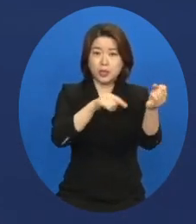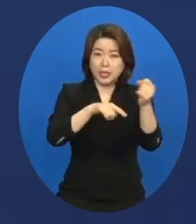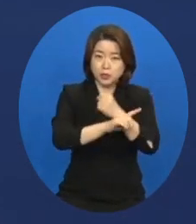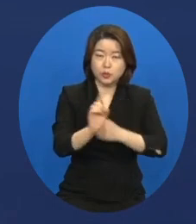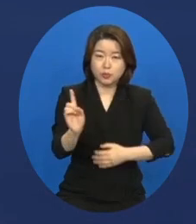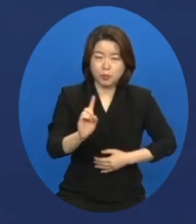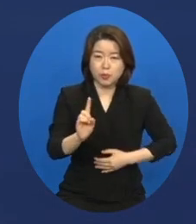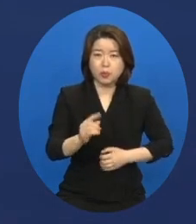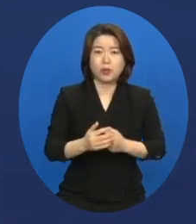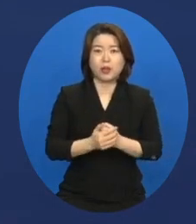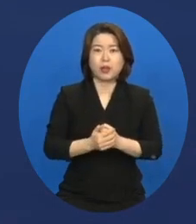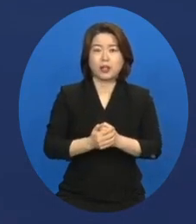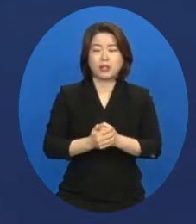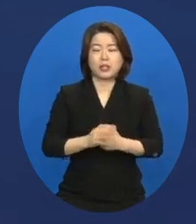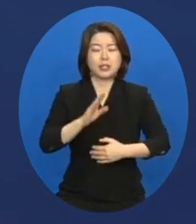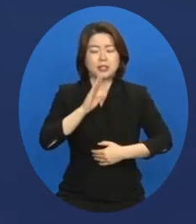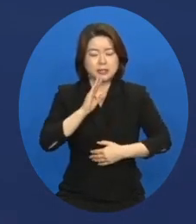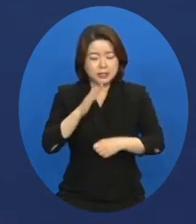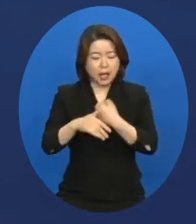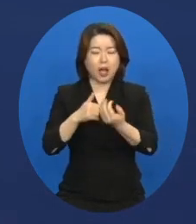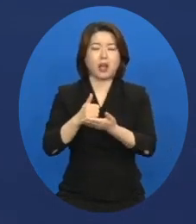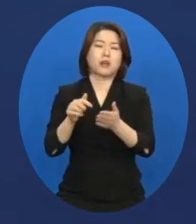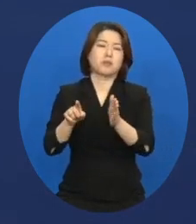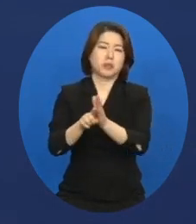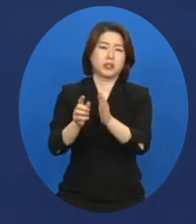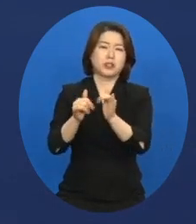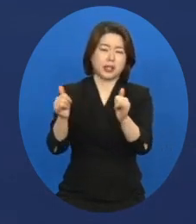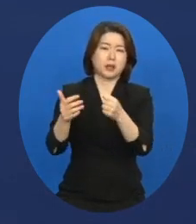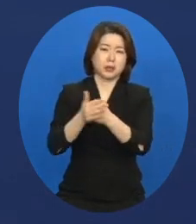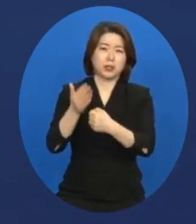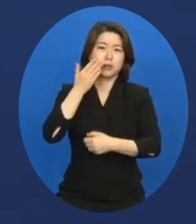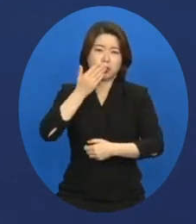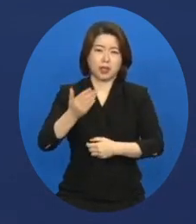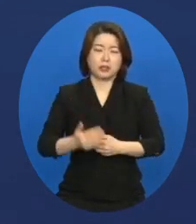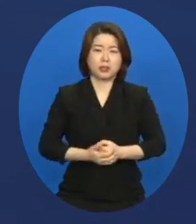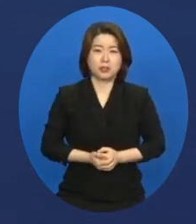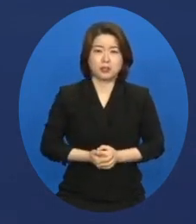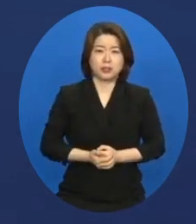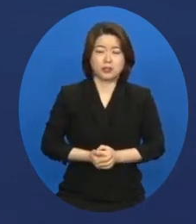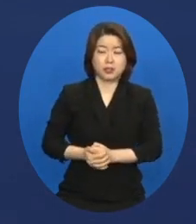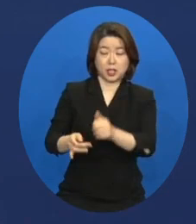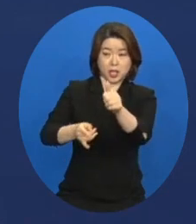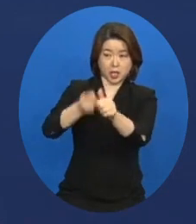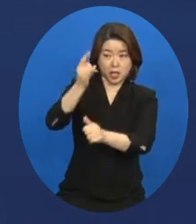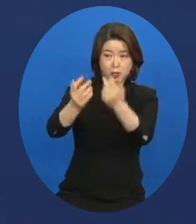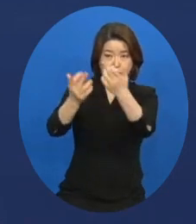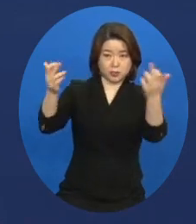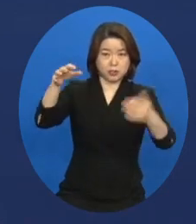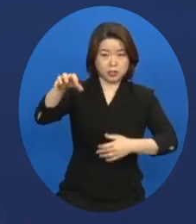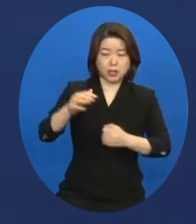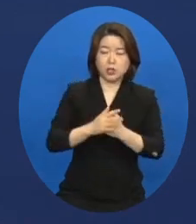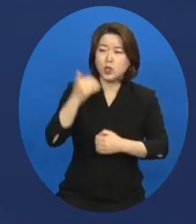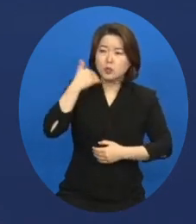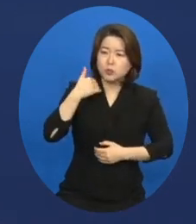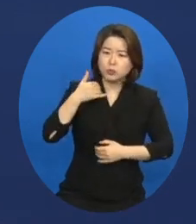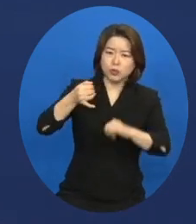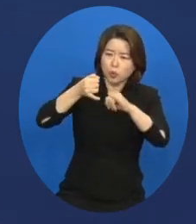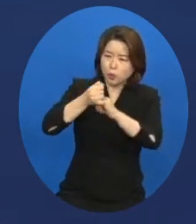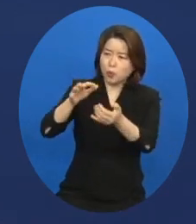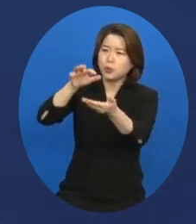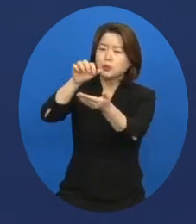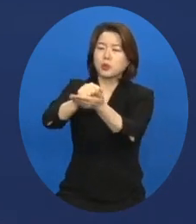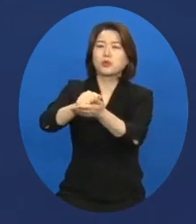그가 진짜 하나님을 믿는 사람이었기 때문입니다. 그 헤브론 산지는 누군가가 반드시 점령해야